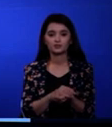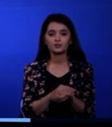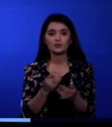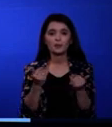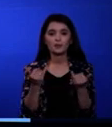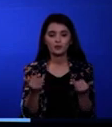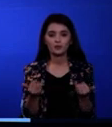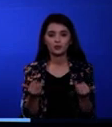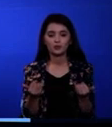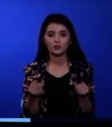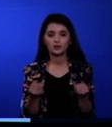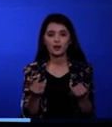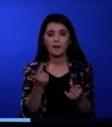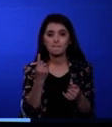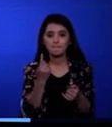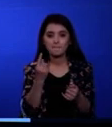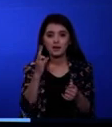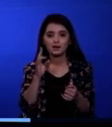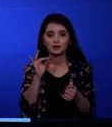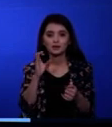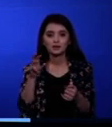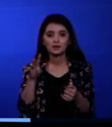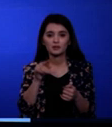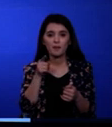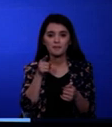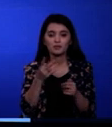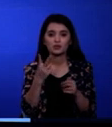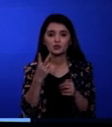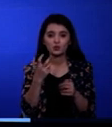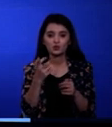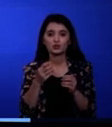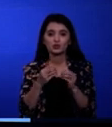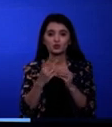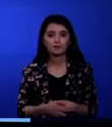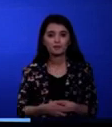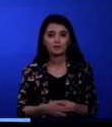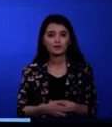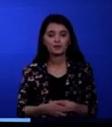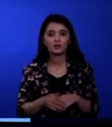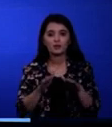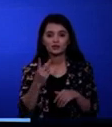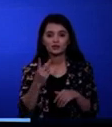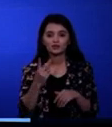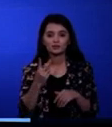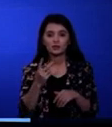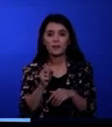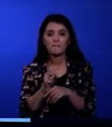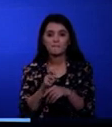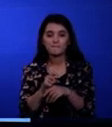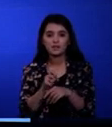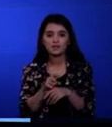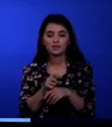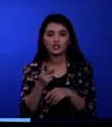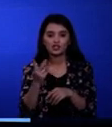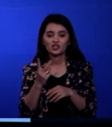Bunda 1 qismi 1303 kilogramga teng. Aziz o'quvchilar, masalaning